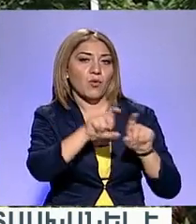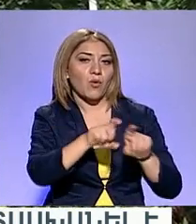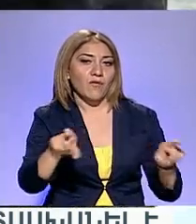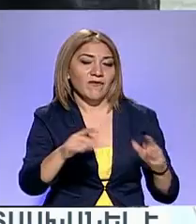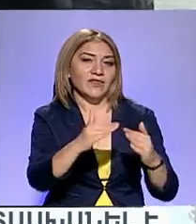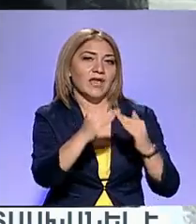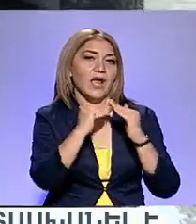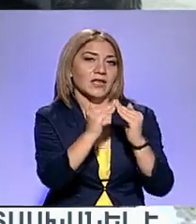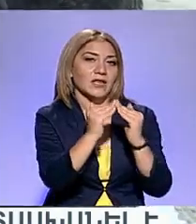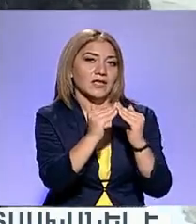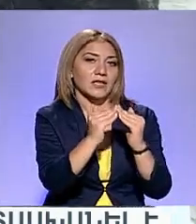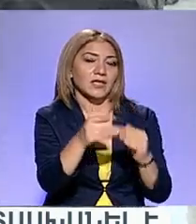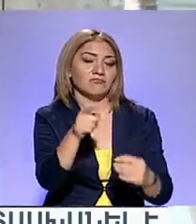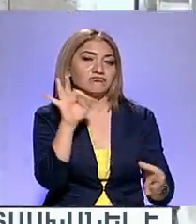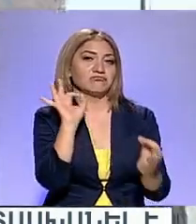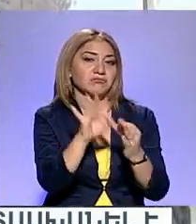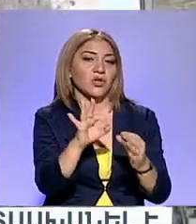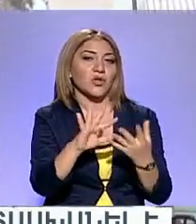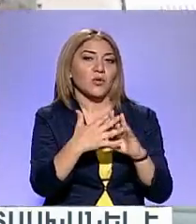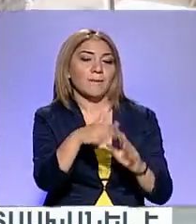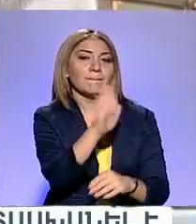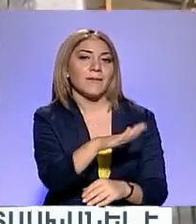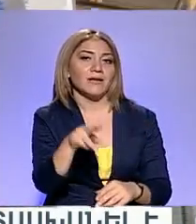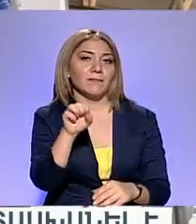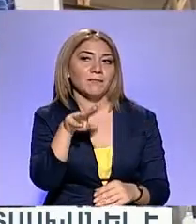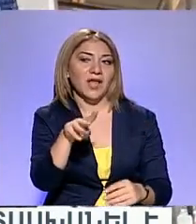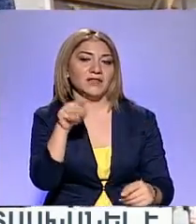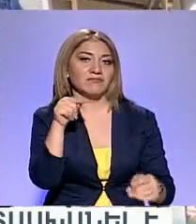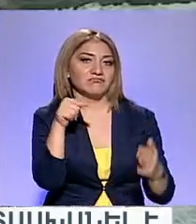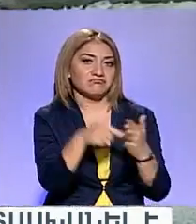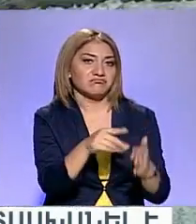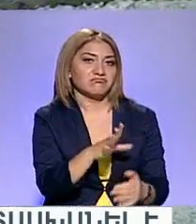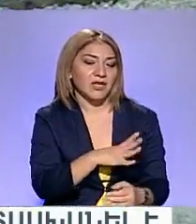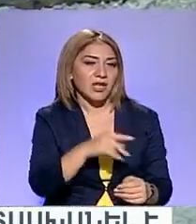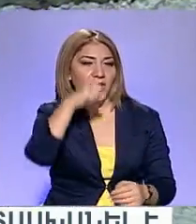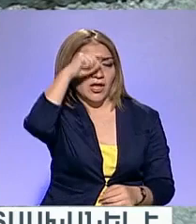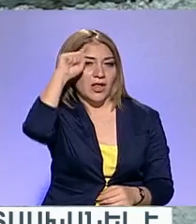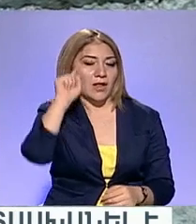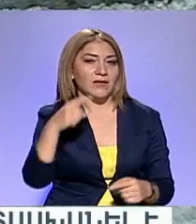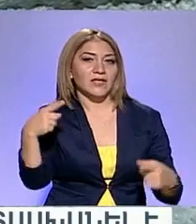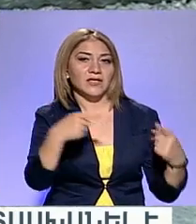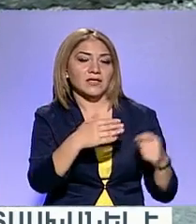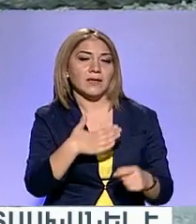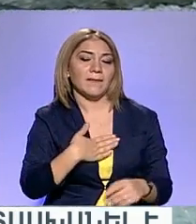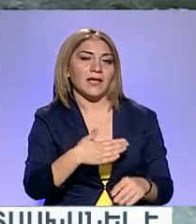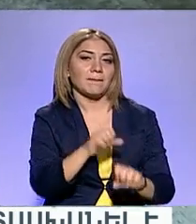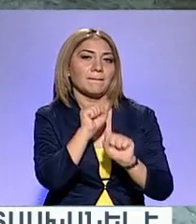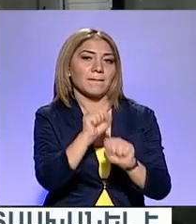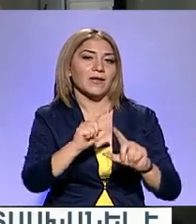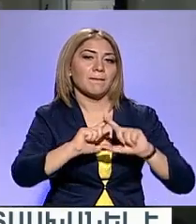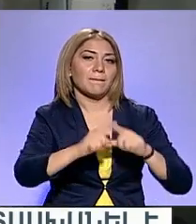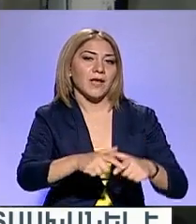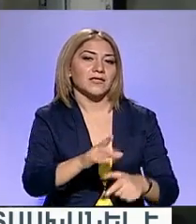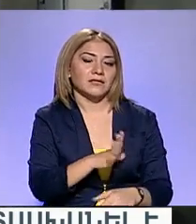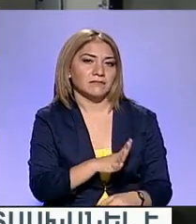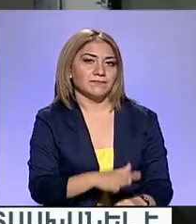և տանիքը։ Փամփուշները դիպել են նաև գյուղի մանկապարտեզի պատերին։ Ադրբեջանական զինուժի գնդակոծությանը մեր պաշտպանական դիրքերից պատասխան